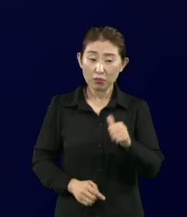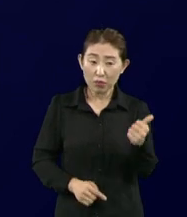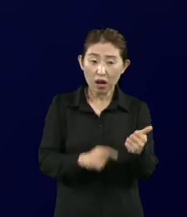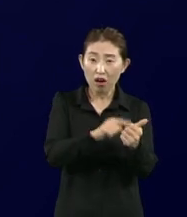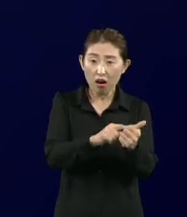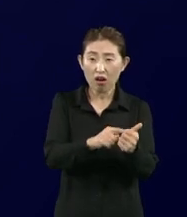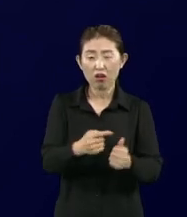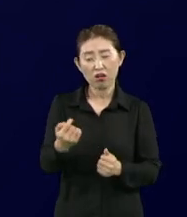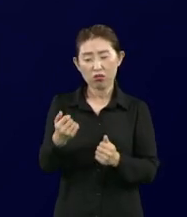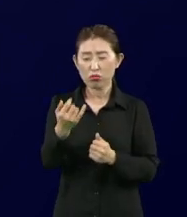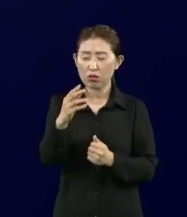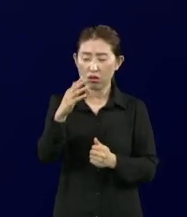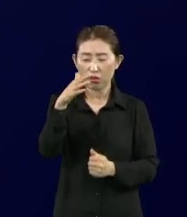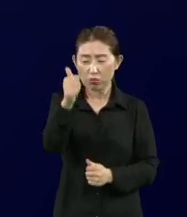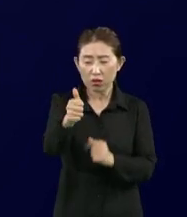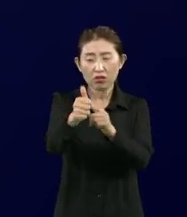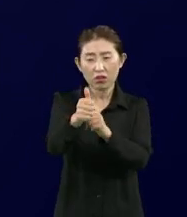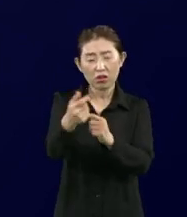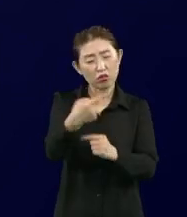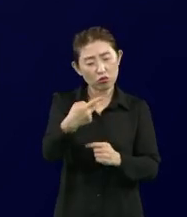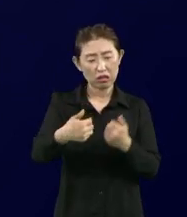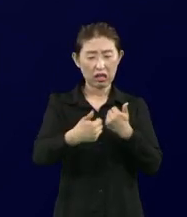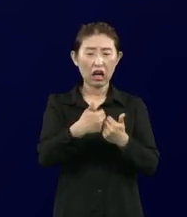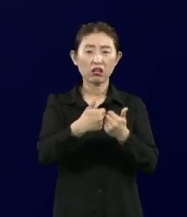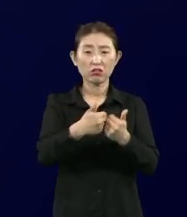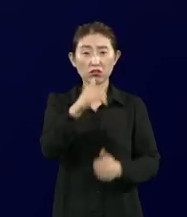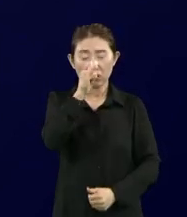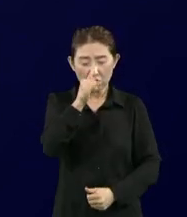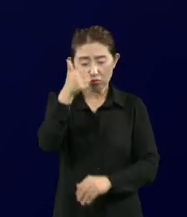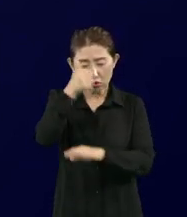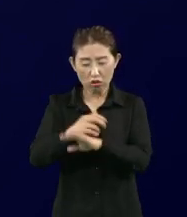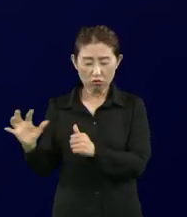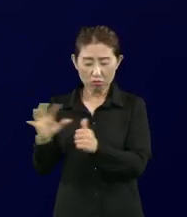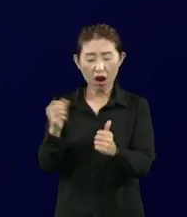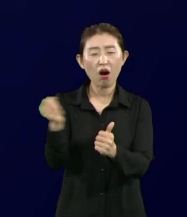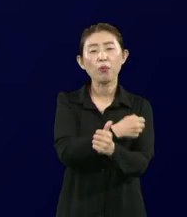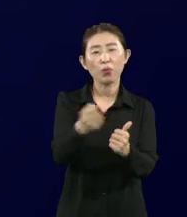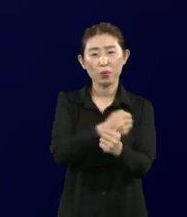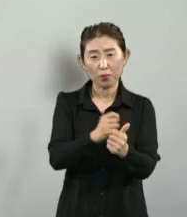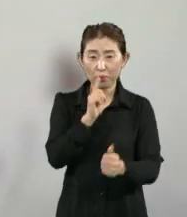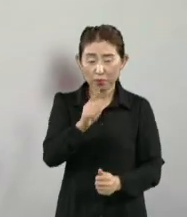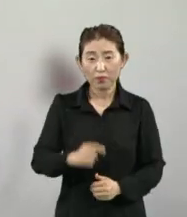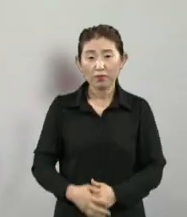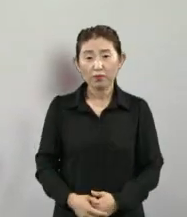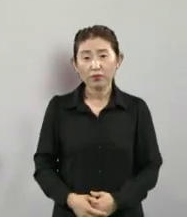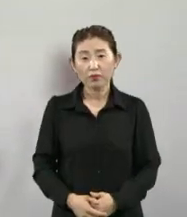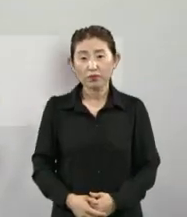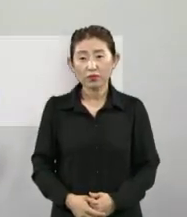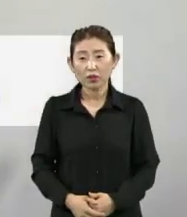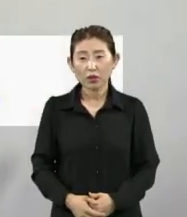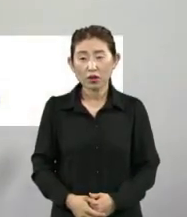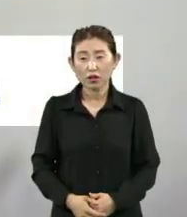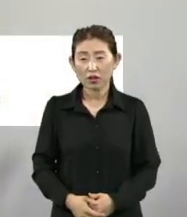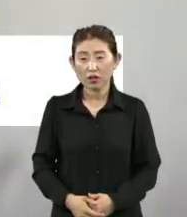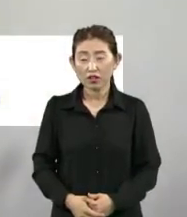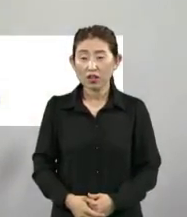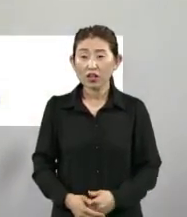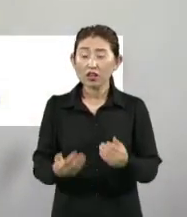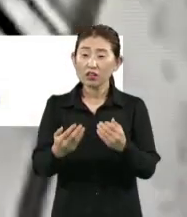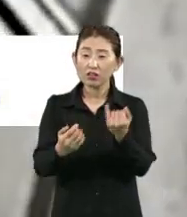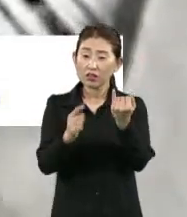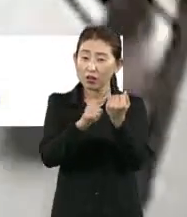이 씨와 여자친구 문제 등으로 갈등이 있었고 폭행으로 이어졌다고 경찰에 진술했습니다. 경찰은 공범 14살